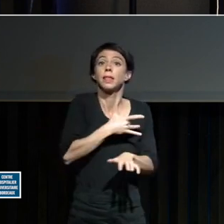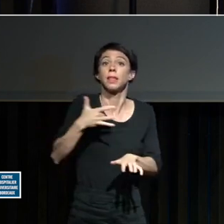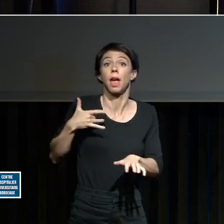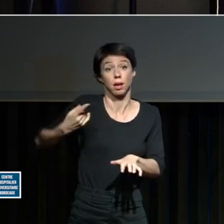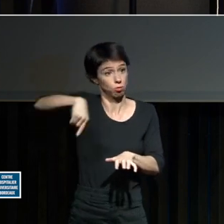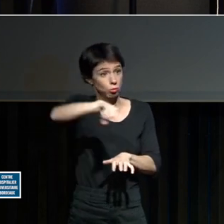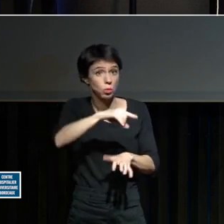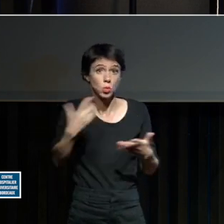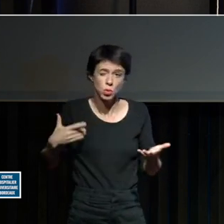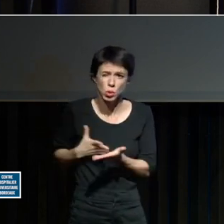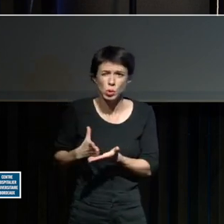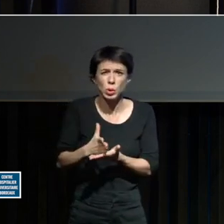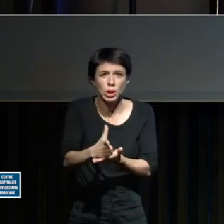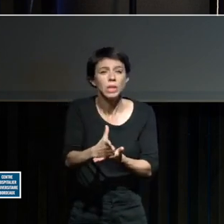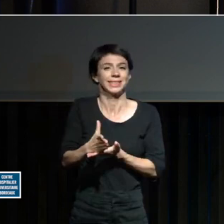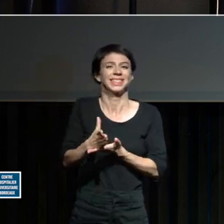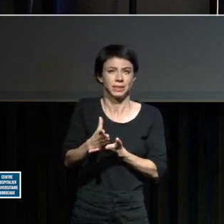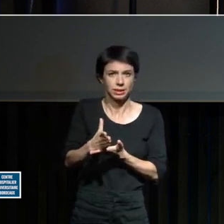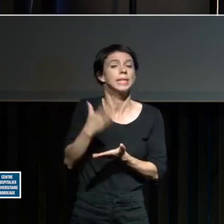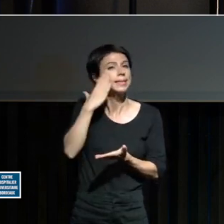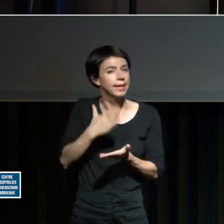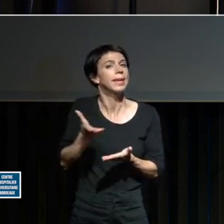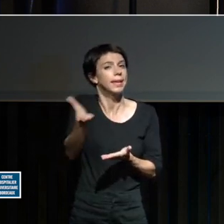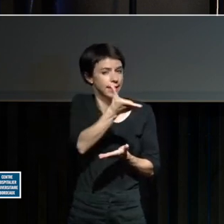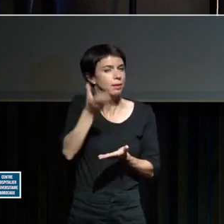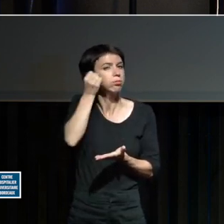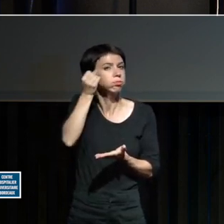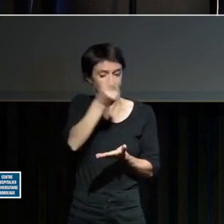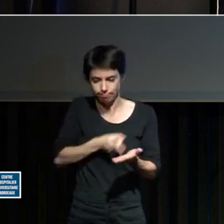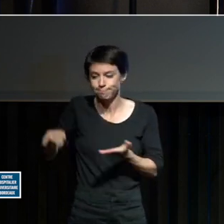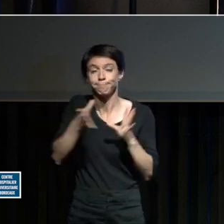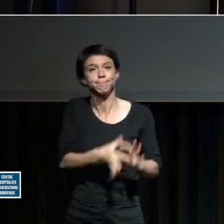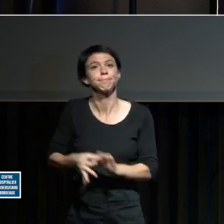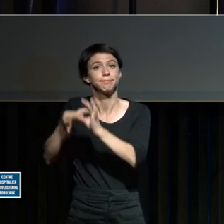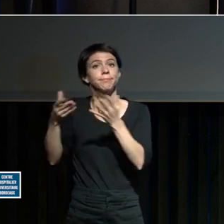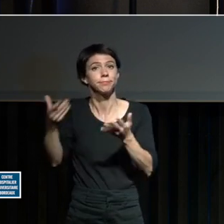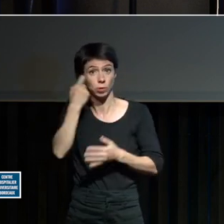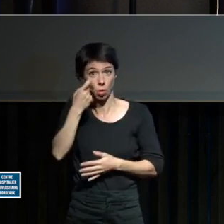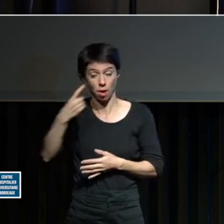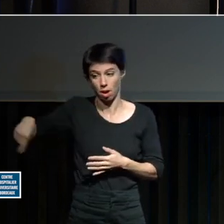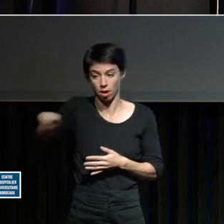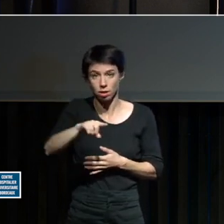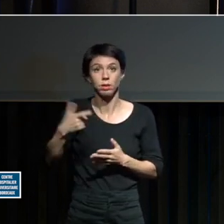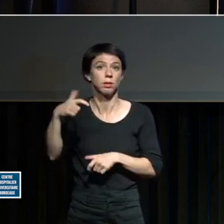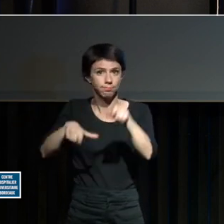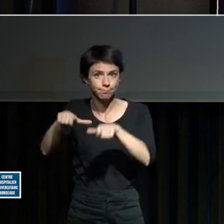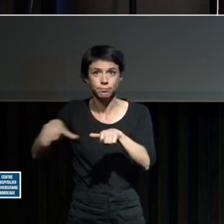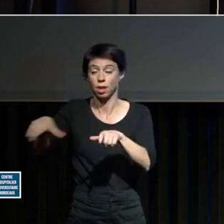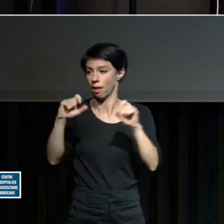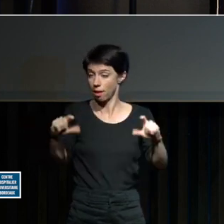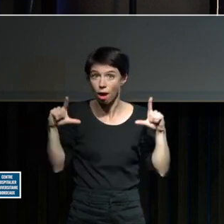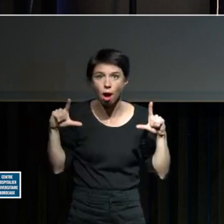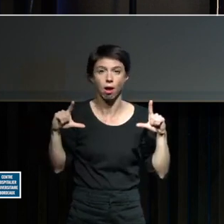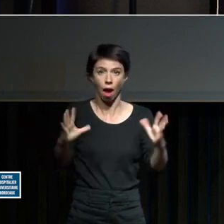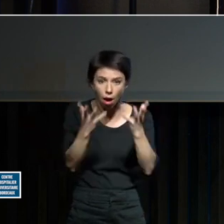et pour laquelle nous savons qu'elle s'est associée à une très forte augmentation de l'utilisation des écrans, d'Internet